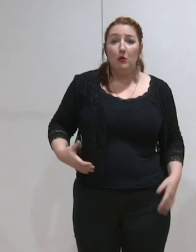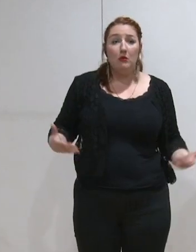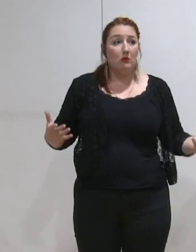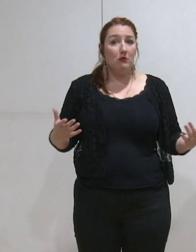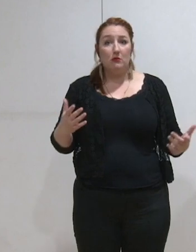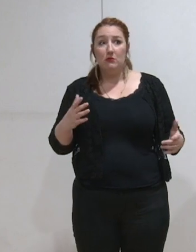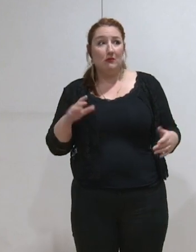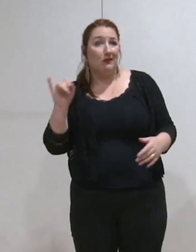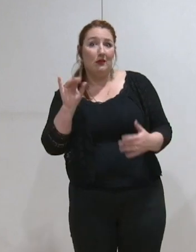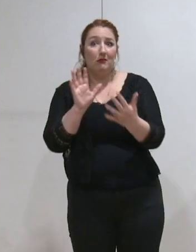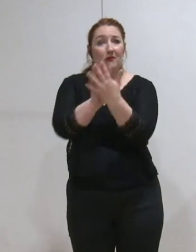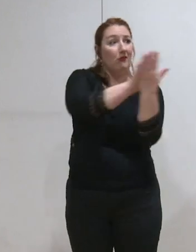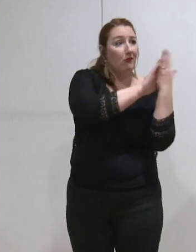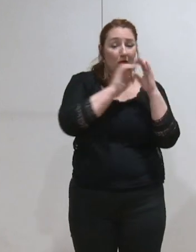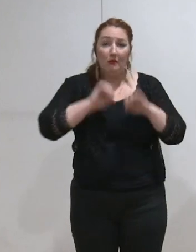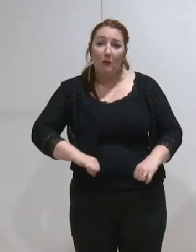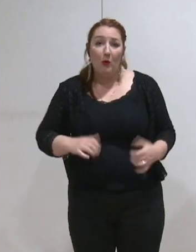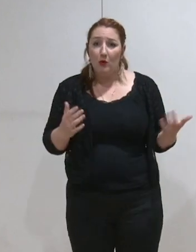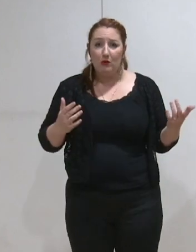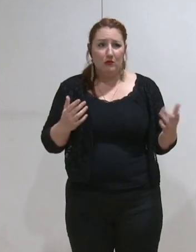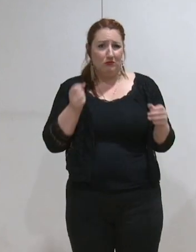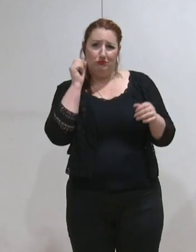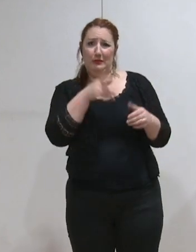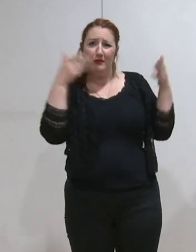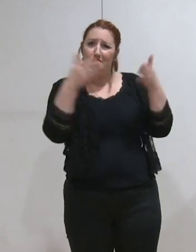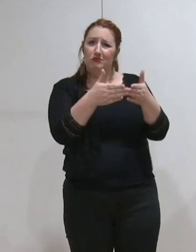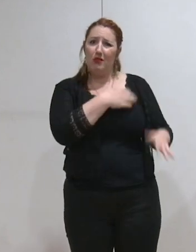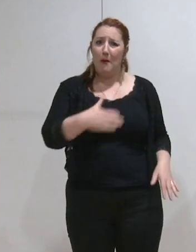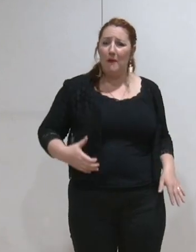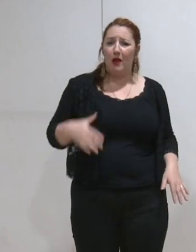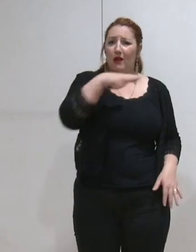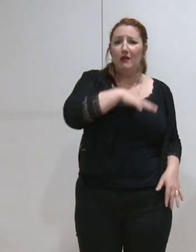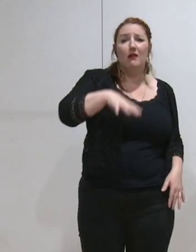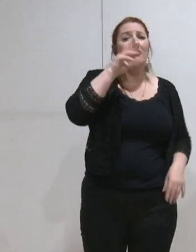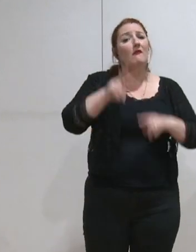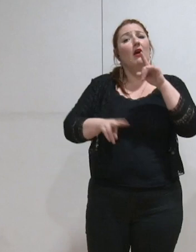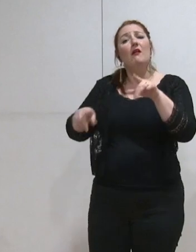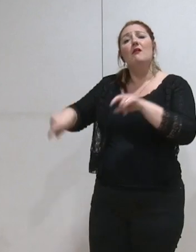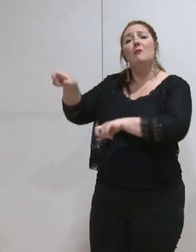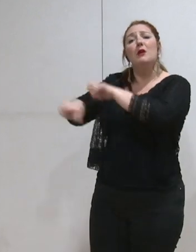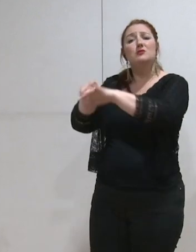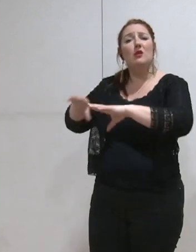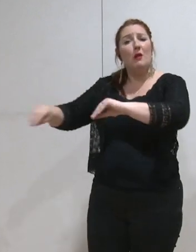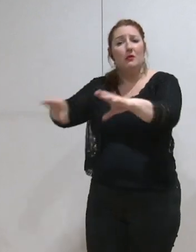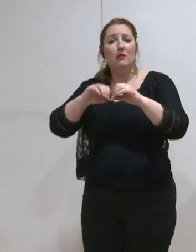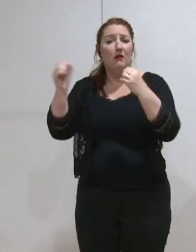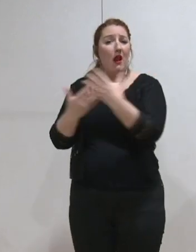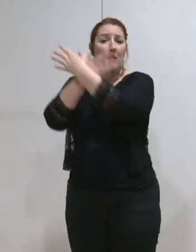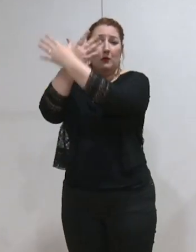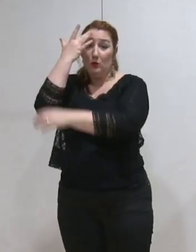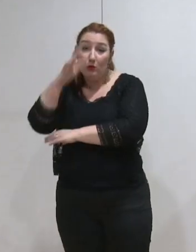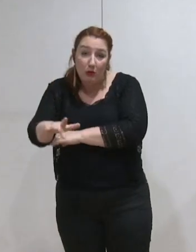quotidien ils ne connaissent pas il faut le dire la Métro et le préfet encore